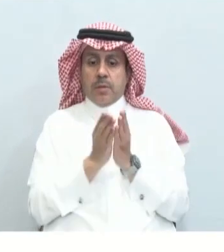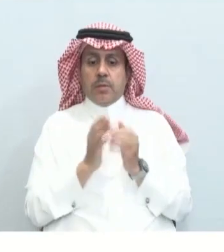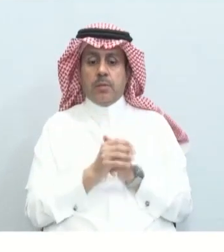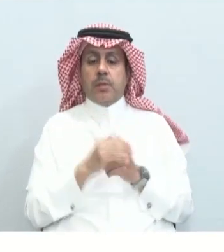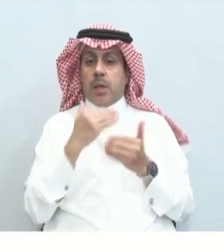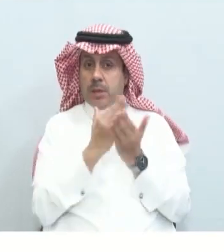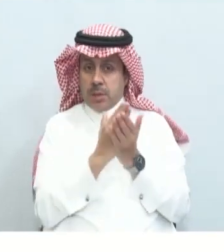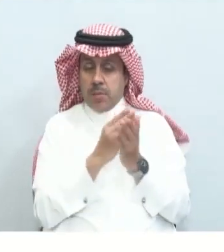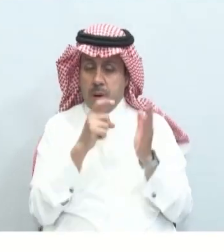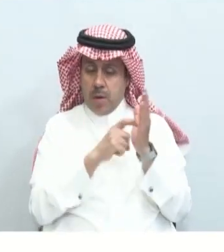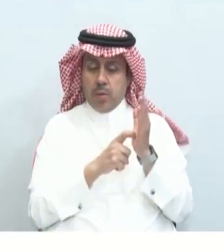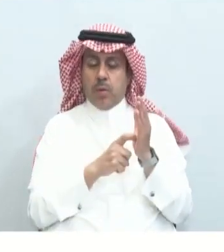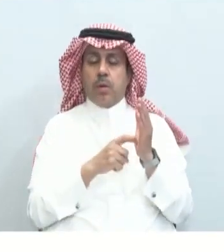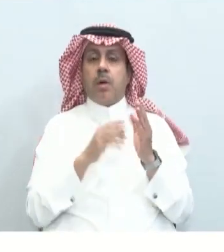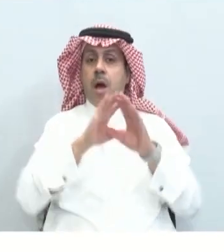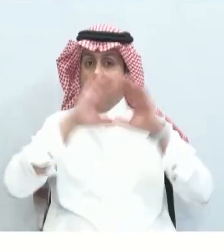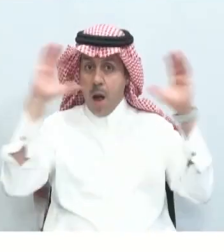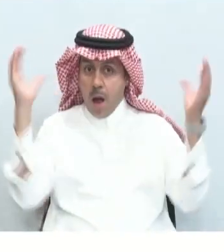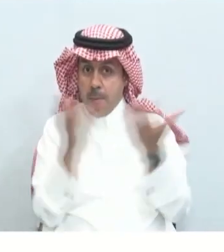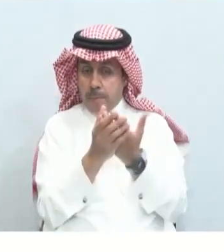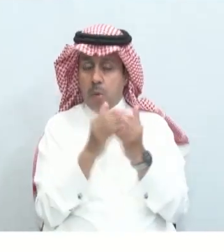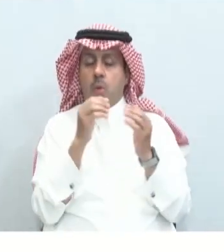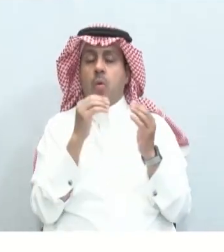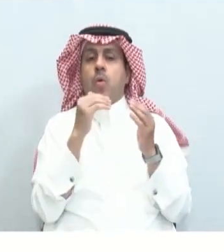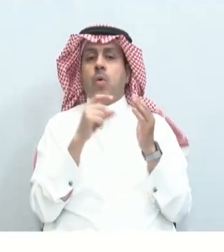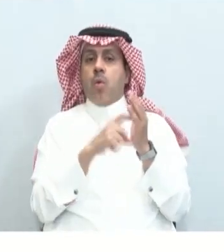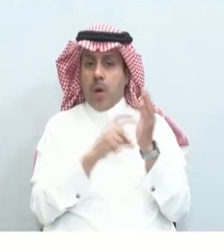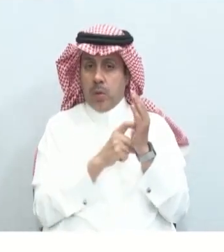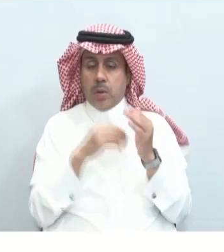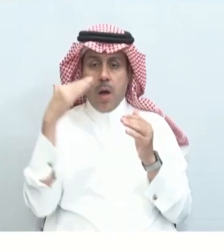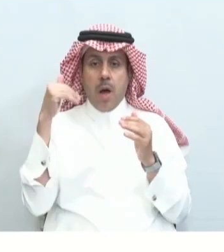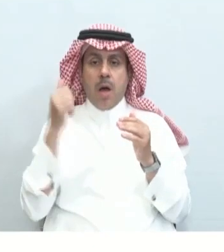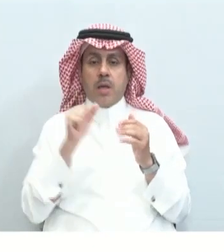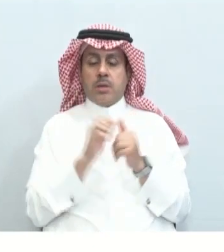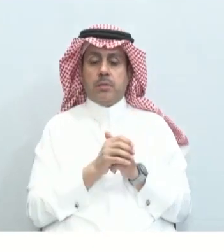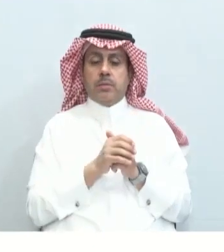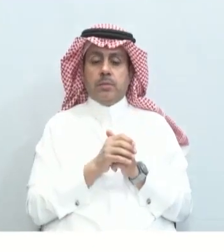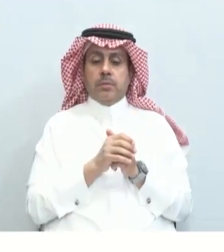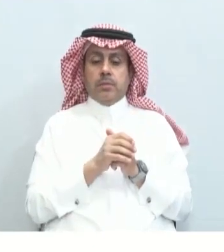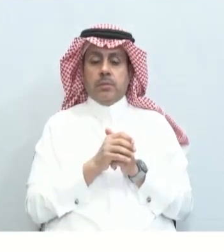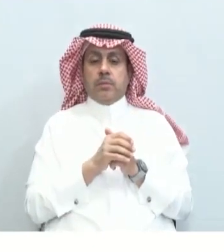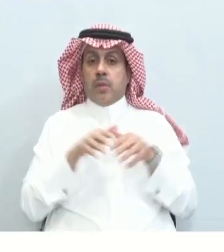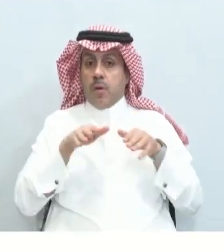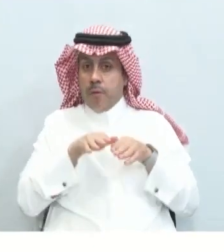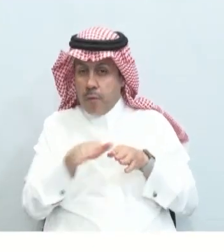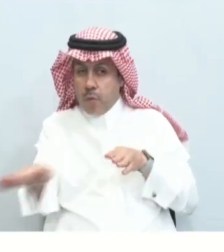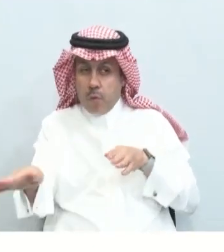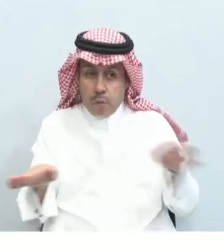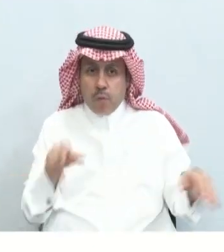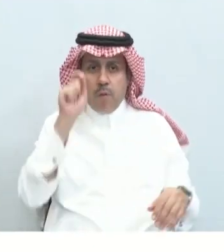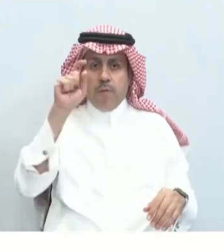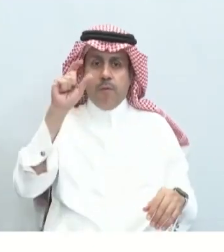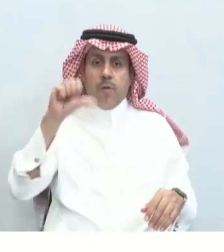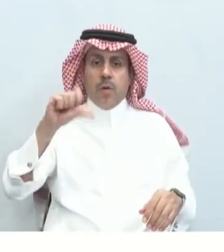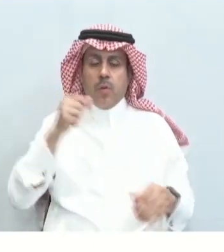قسم القانون الى قانون خاص وقانون عام لذا تناول هذه الوحده بيان هذا التقسيم وهناك فروع تندرج تحت